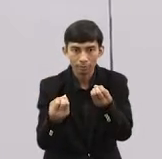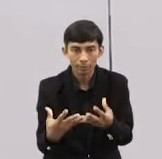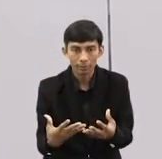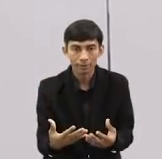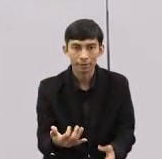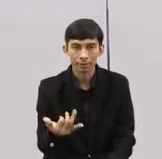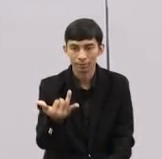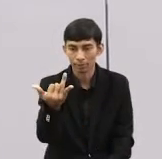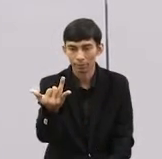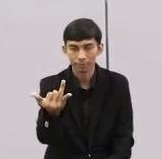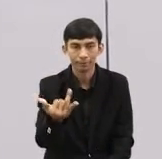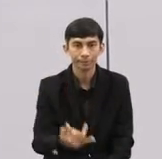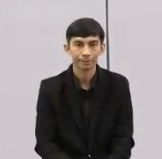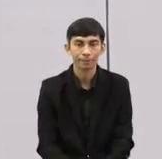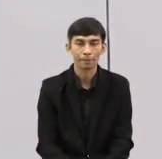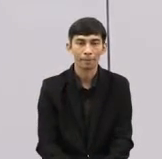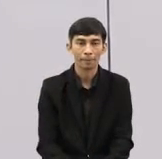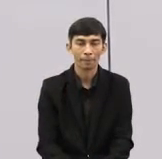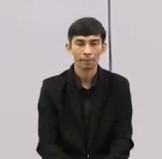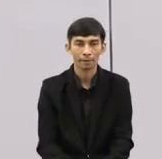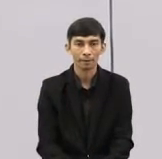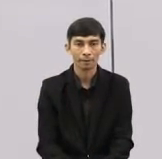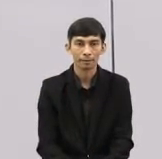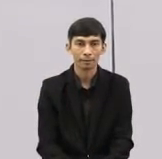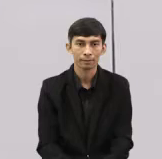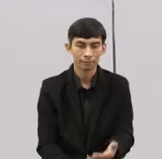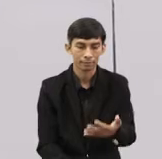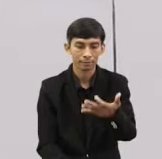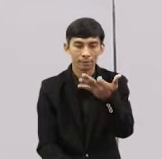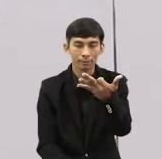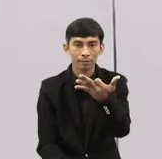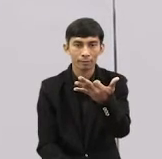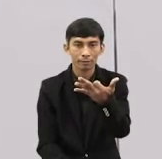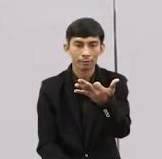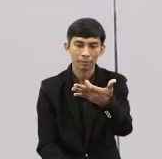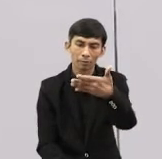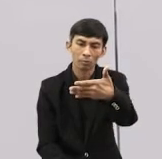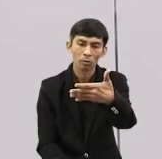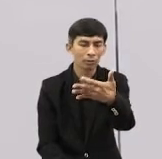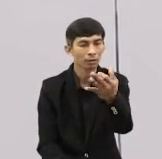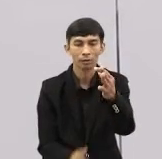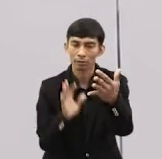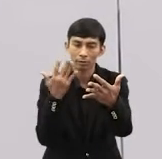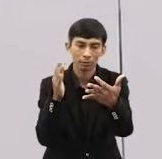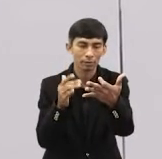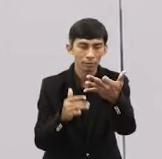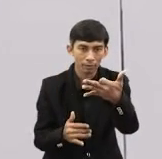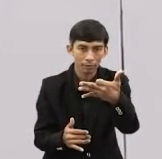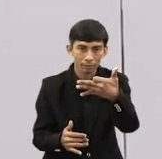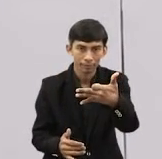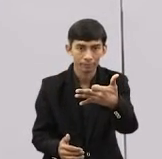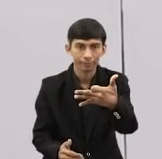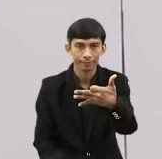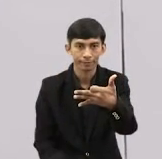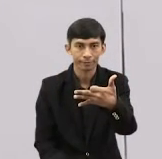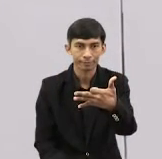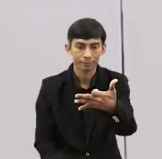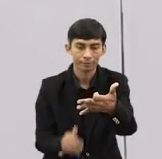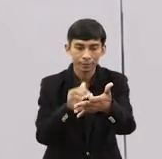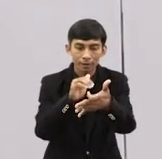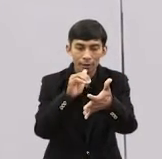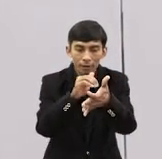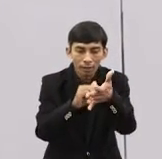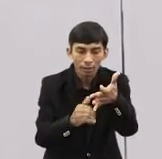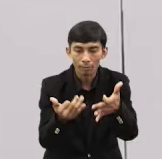phí chà chứ trầm bầy lên miền buồn đây nắp chạy ở môi xóa bầy chẳng trầm bầy đọ